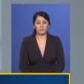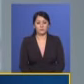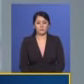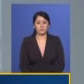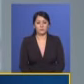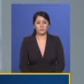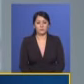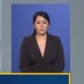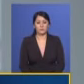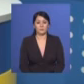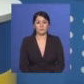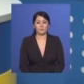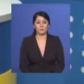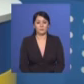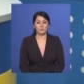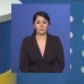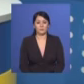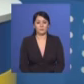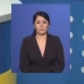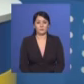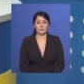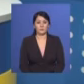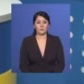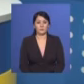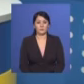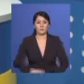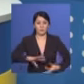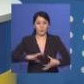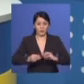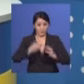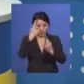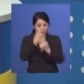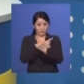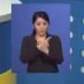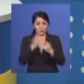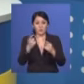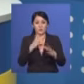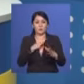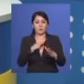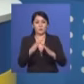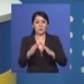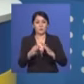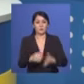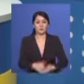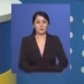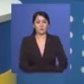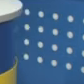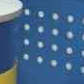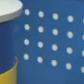жаңалықтар қызметі. Бүгінгі айтар хабарымыз осы. Алдағы орай болжамы. Алдағы демалыс күндеріңіз сәтті өтсін.